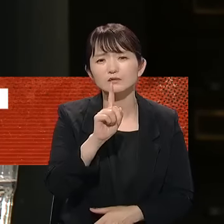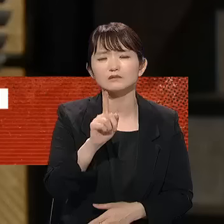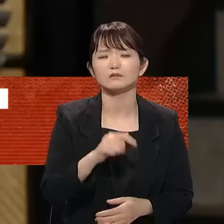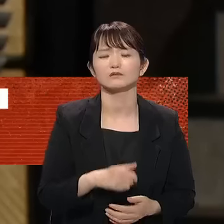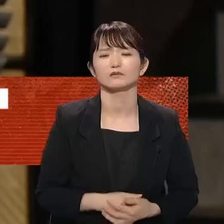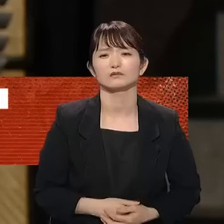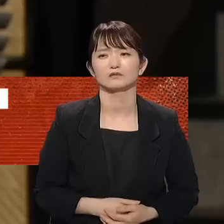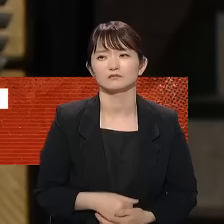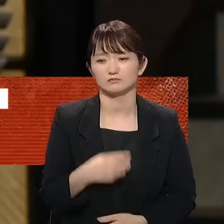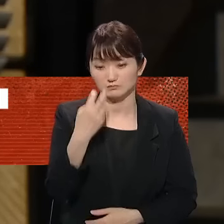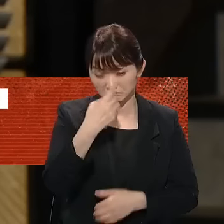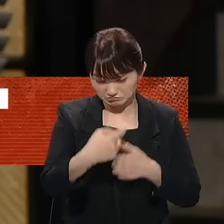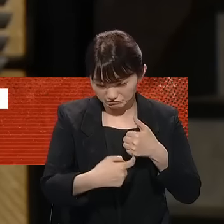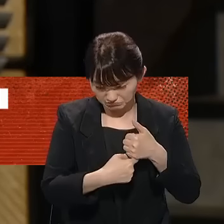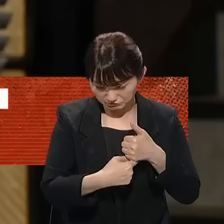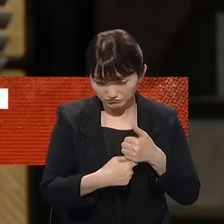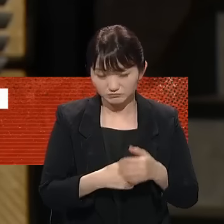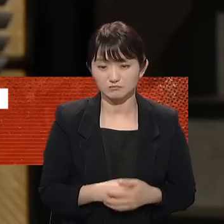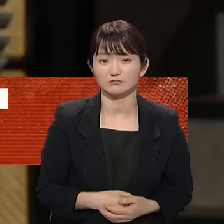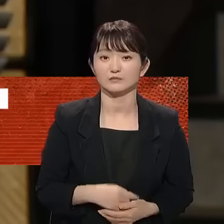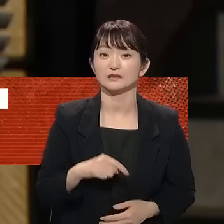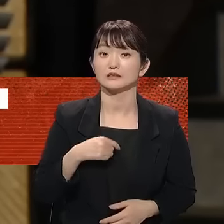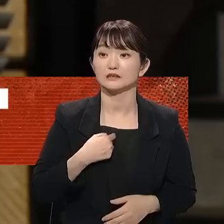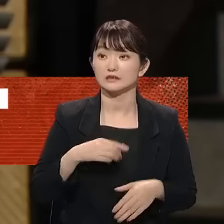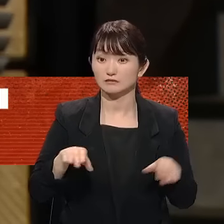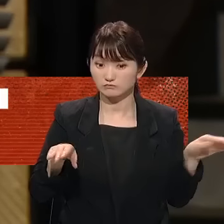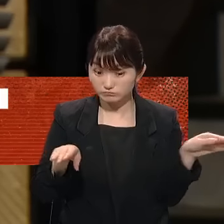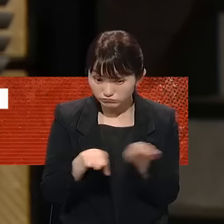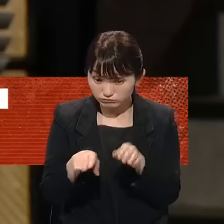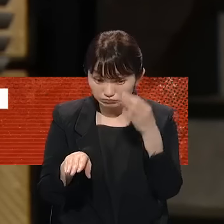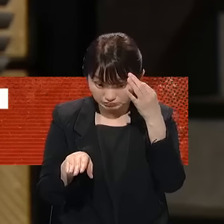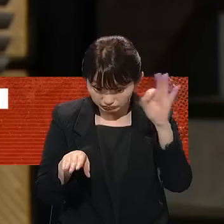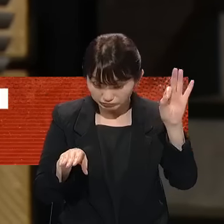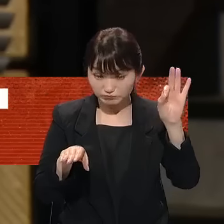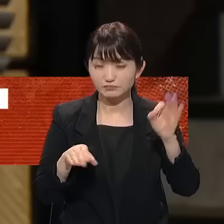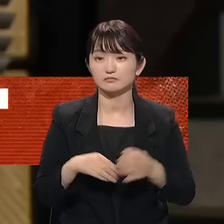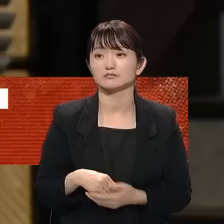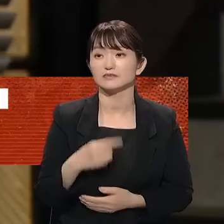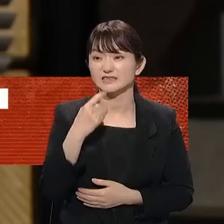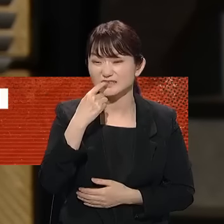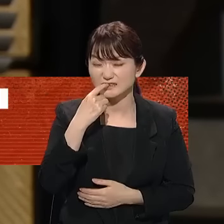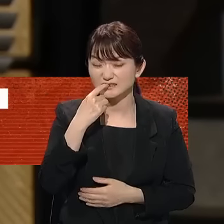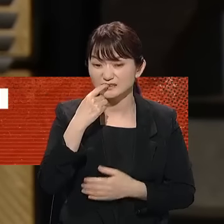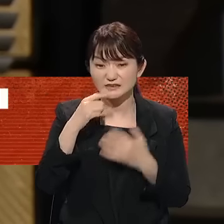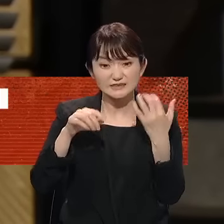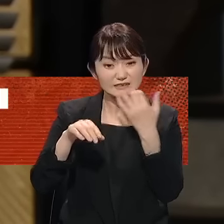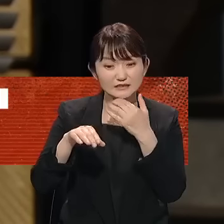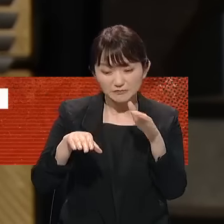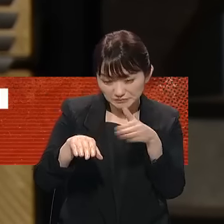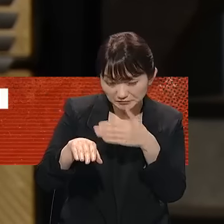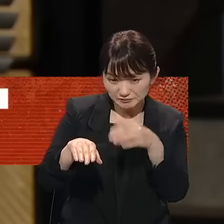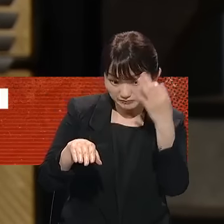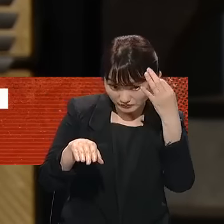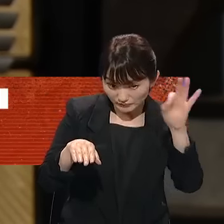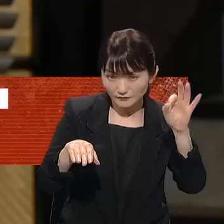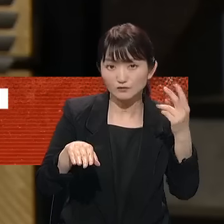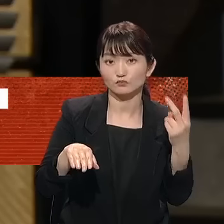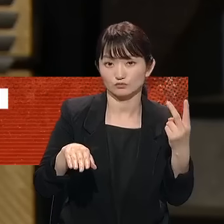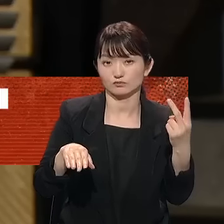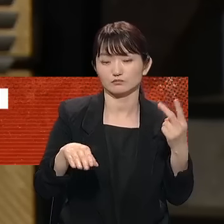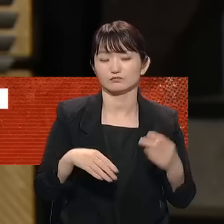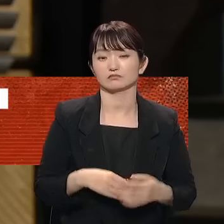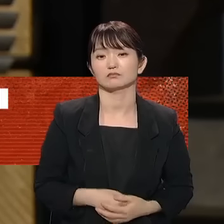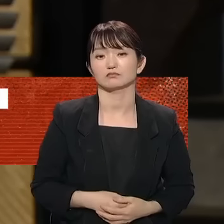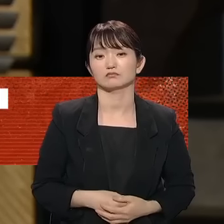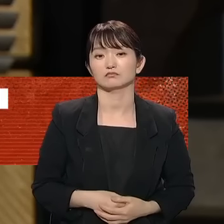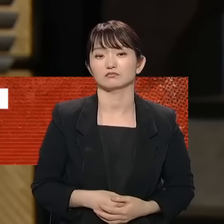그 조사를 받는 과정에서 자기 사고 낸 거 인정. 흰색 페인트 칠한 거 인정. 인정. 예, 둘 다 인정을 했습니다. 예.